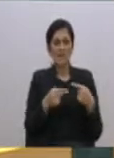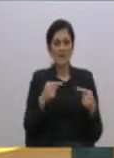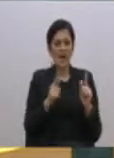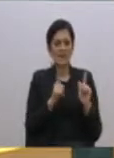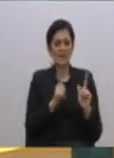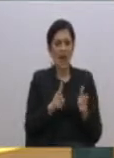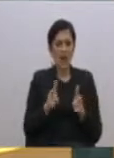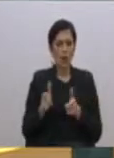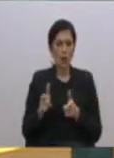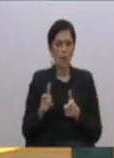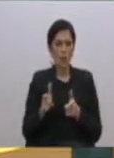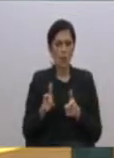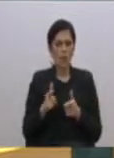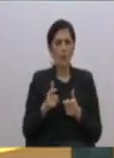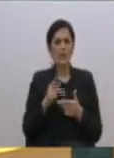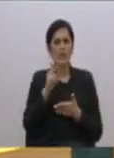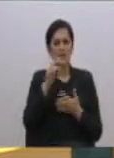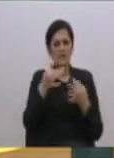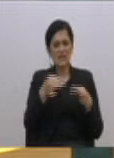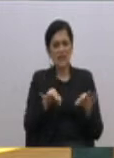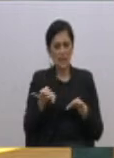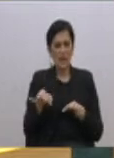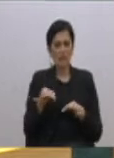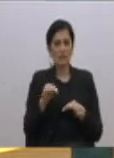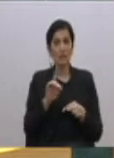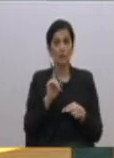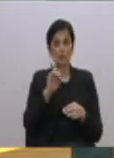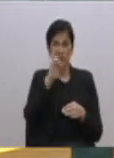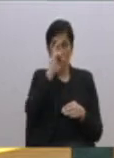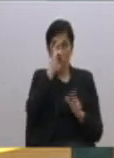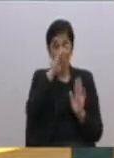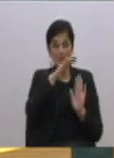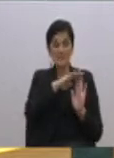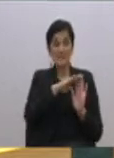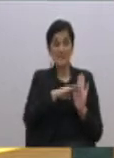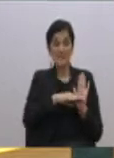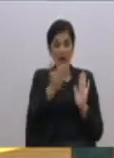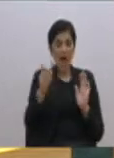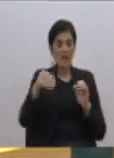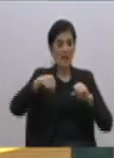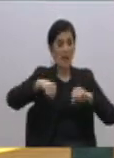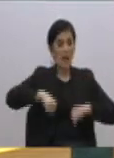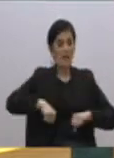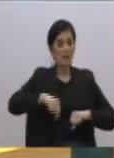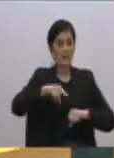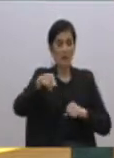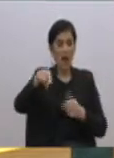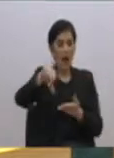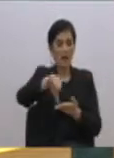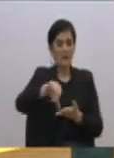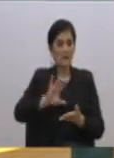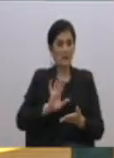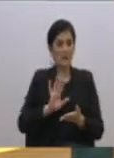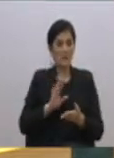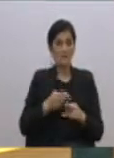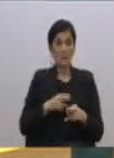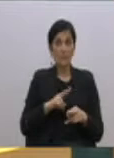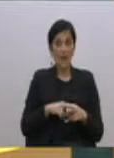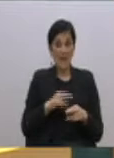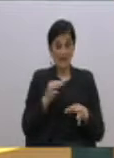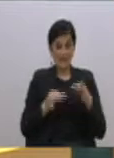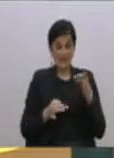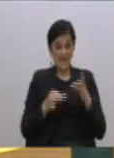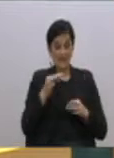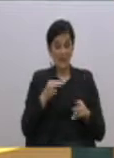და ნებართვები და ასე შემდეგ სახელმწიფო სისტემისგან. ის არ დგას ხალხის ლეგიტიმ. ეს სასამართლო ჩემი აზრით